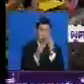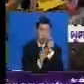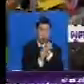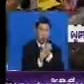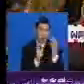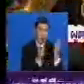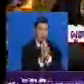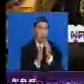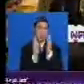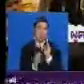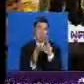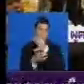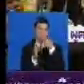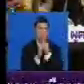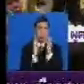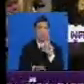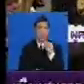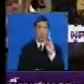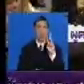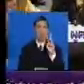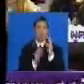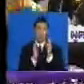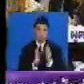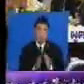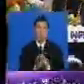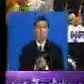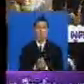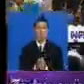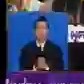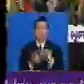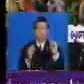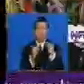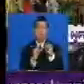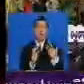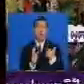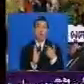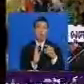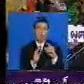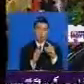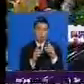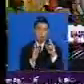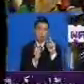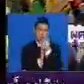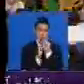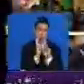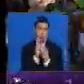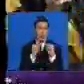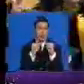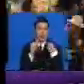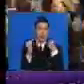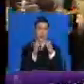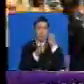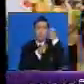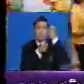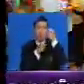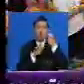คนในข้อหาก่อการร้ายสากลโดยนำเอกสารประมวลกฎหมายอาญามาตรา 135/1 เรื่องการชุมนุมเรียกร้